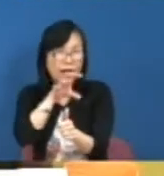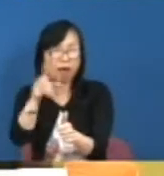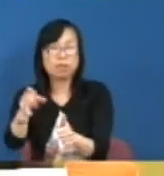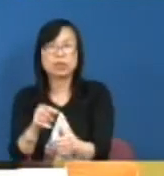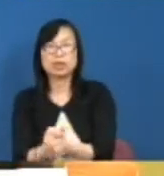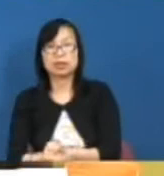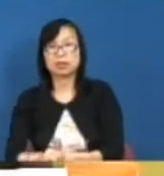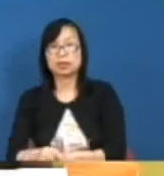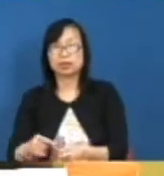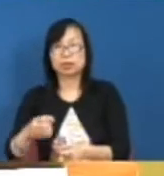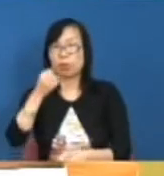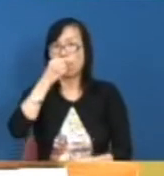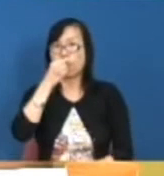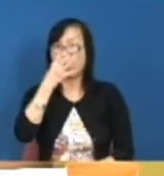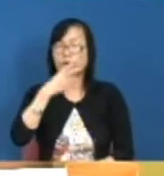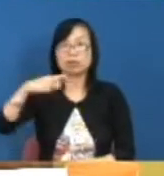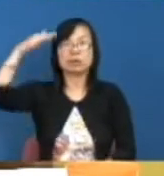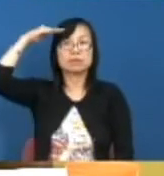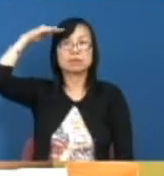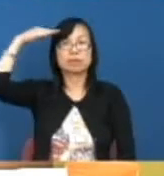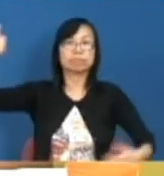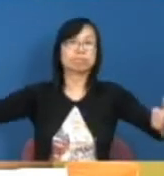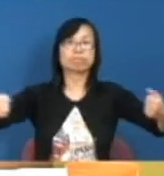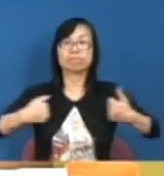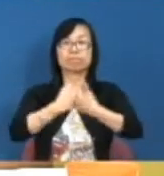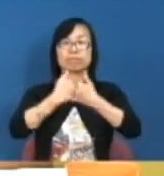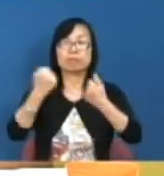同呢個香港警察推撞咧？要行出去咧？